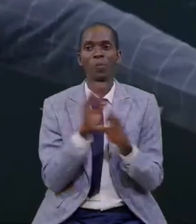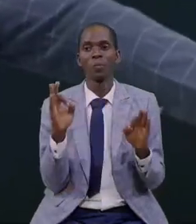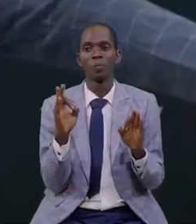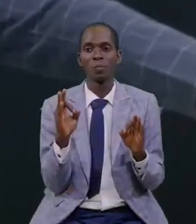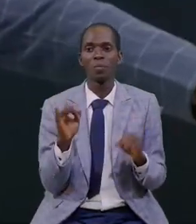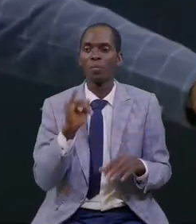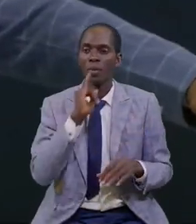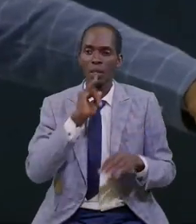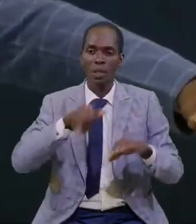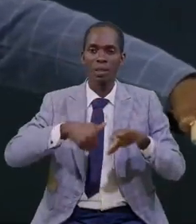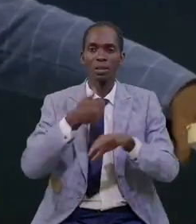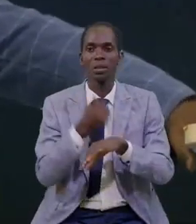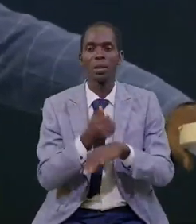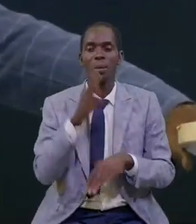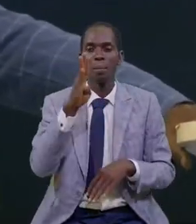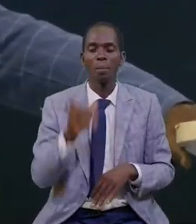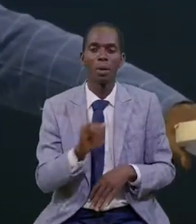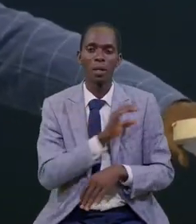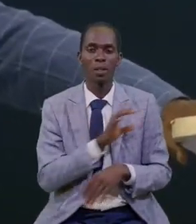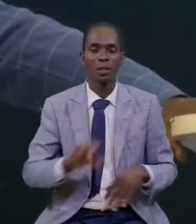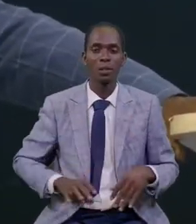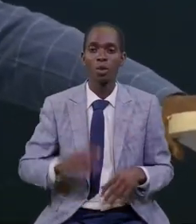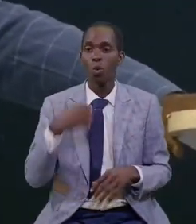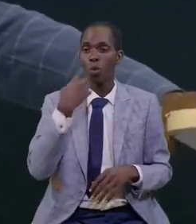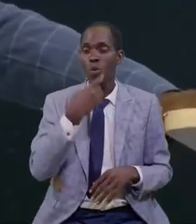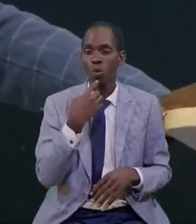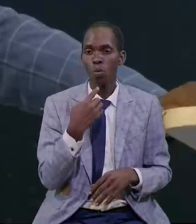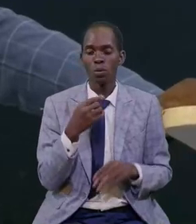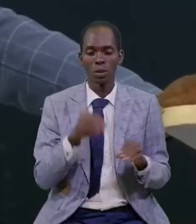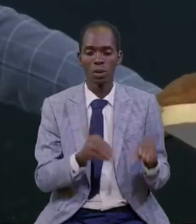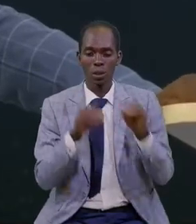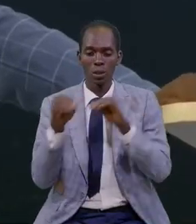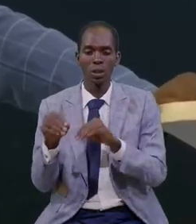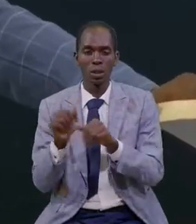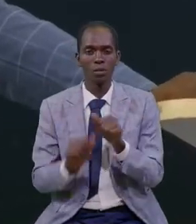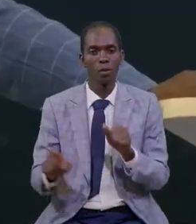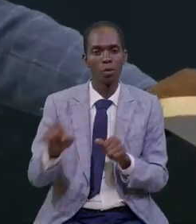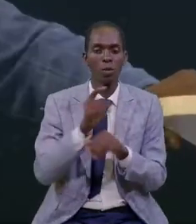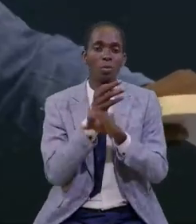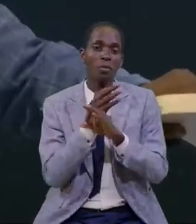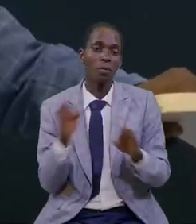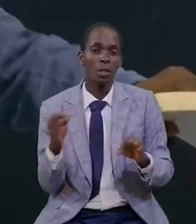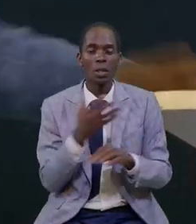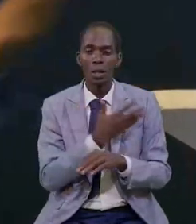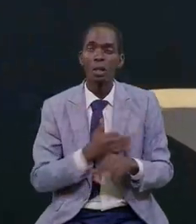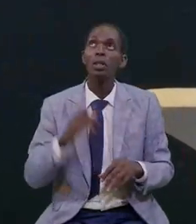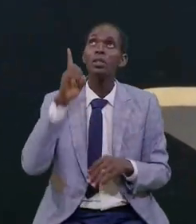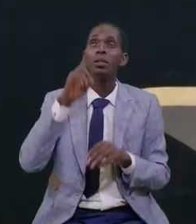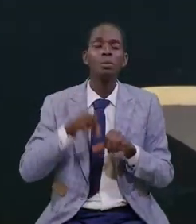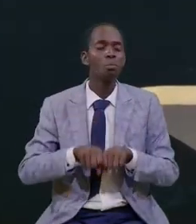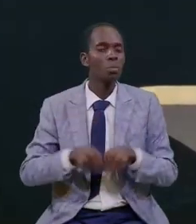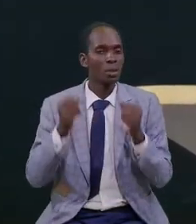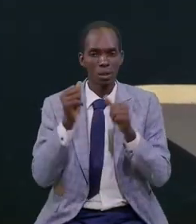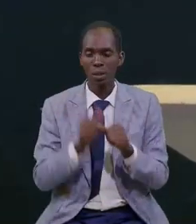est établi par Christ qui a franchi tout le monde et il brise tous les jours il